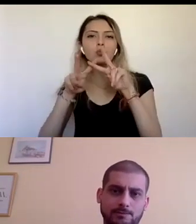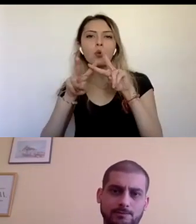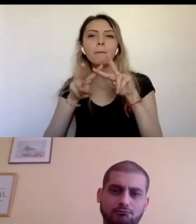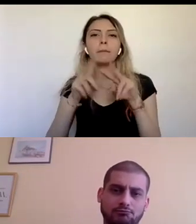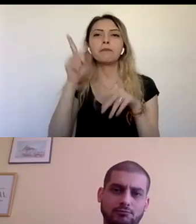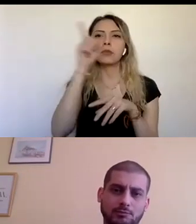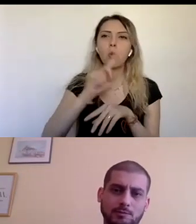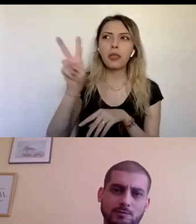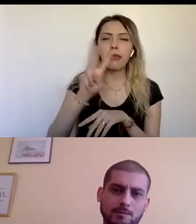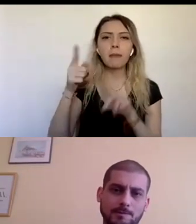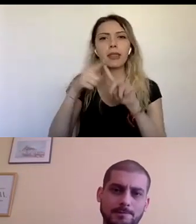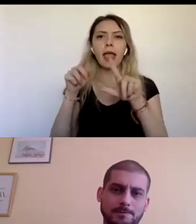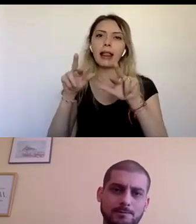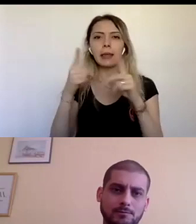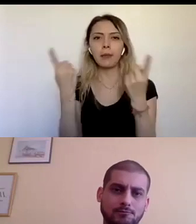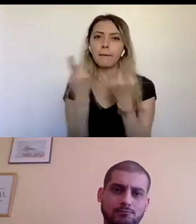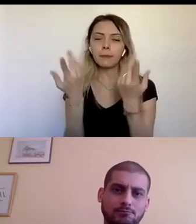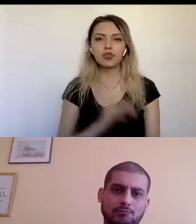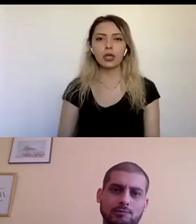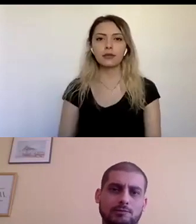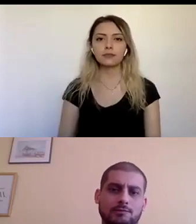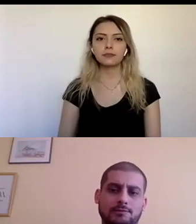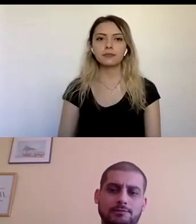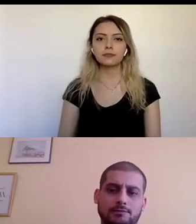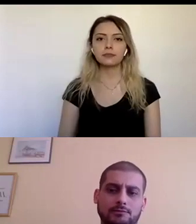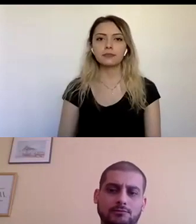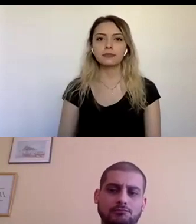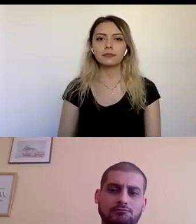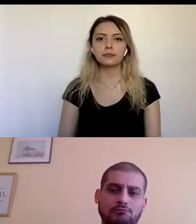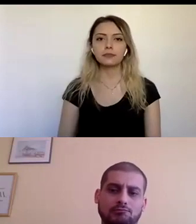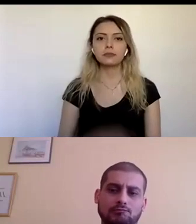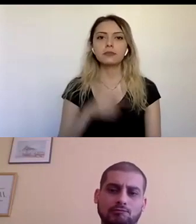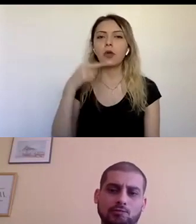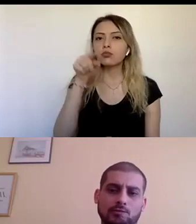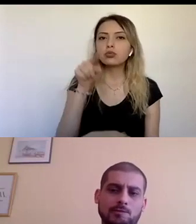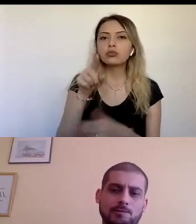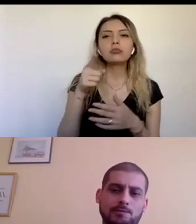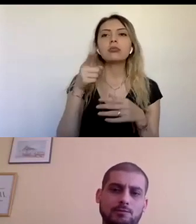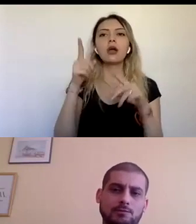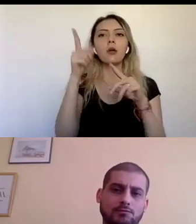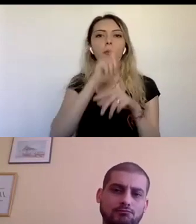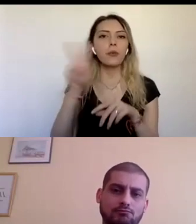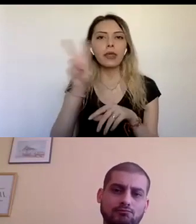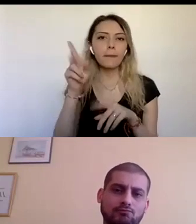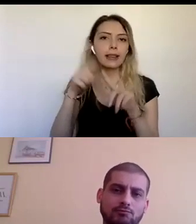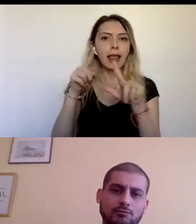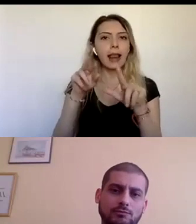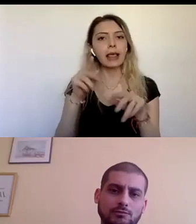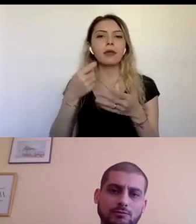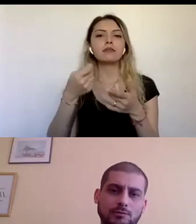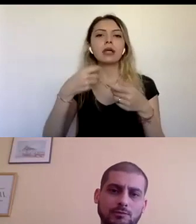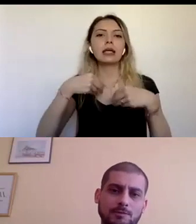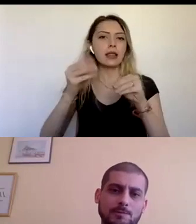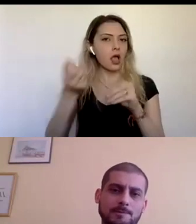yapıyor bir üst paketi. Yani o paketini kullanarak da bu tarz webinarlar, eğitimler gerçekleştirebilirsiniz. Bu